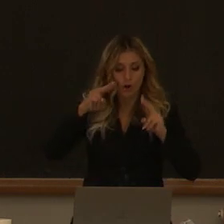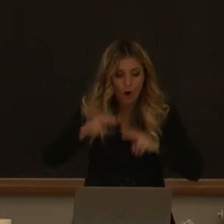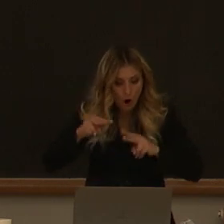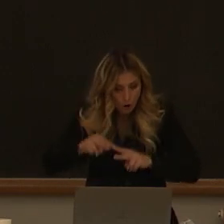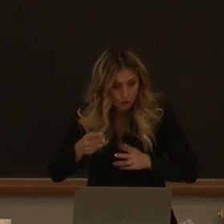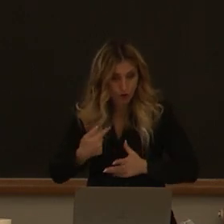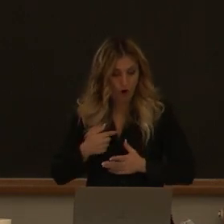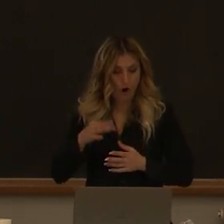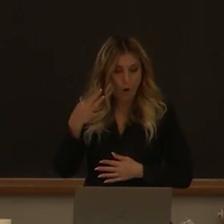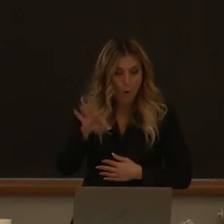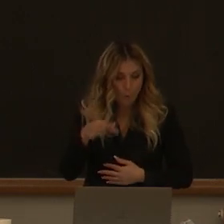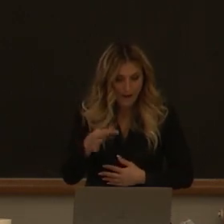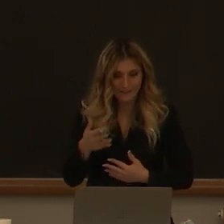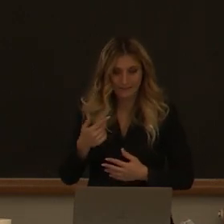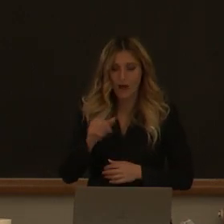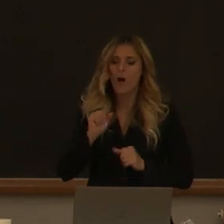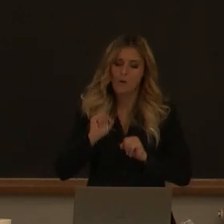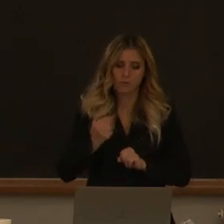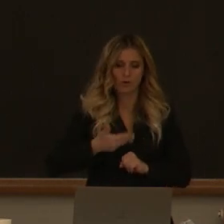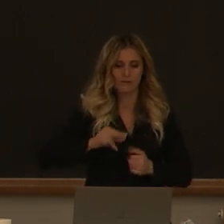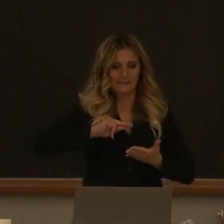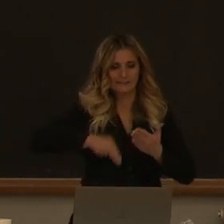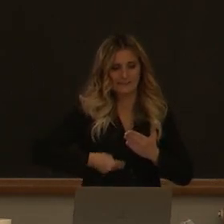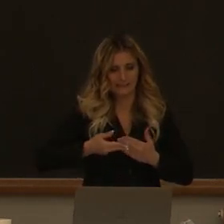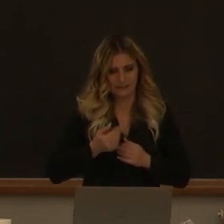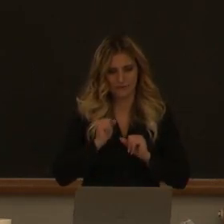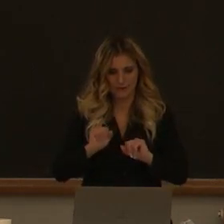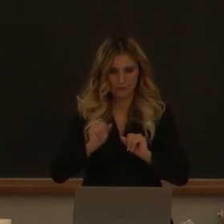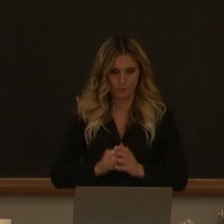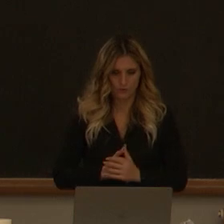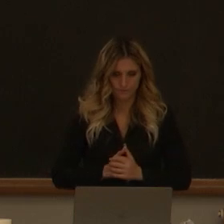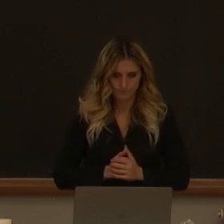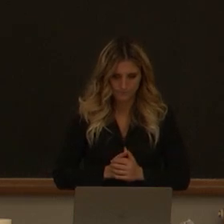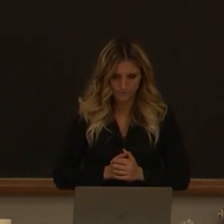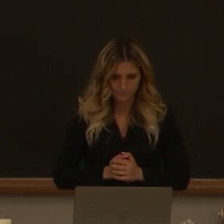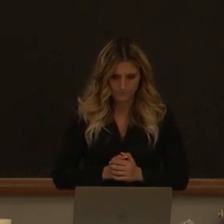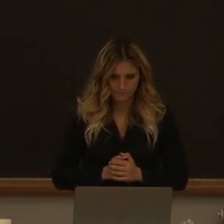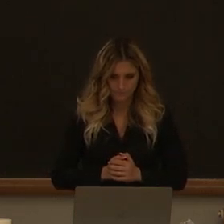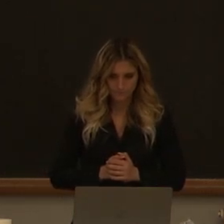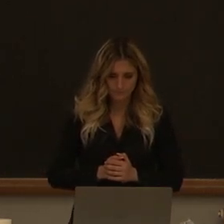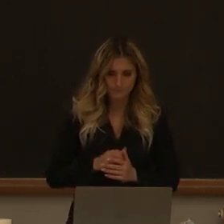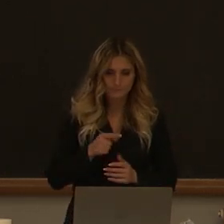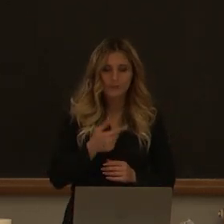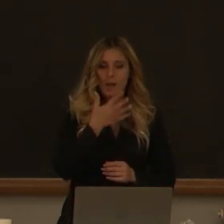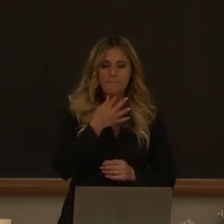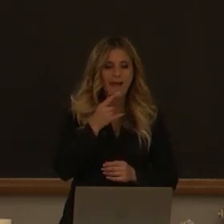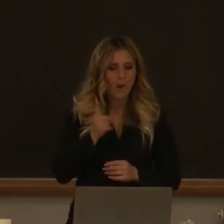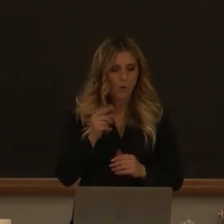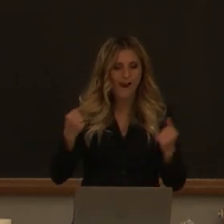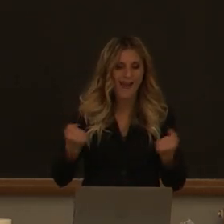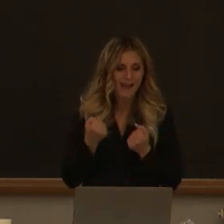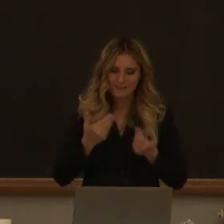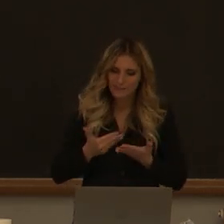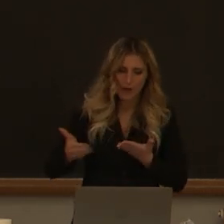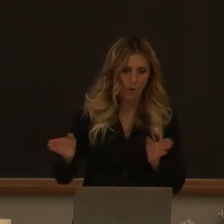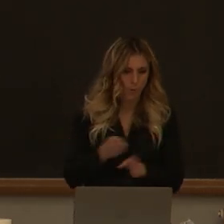qui possono iscriversi agli albi degli agrotecnici. La cosa importante è che tutte le attività di